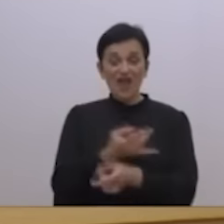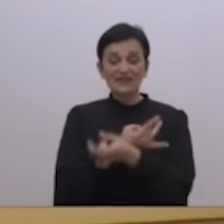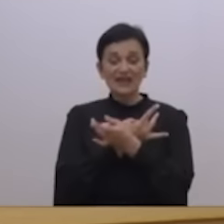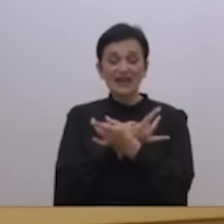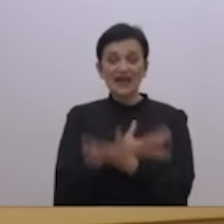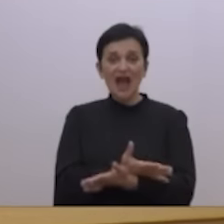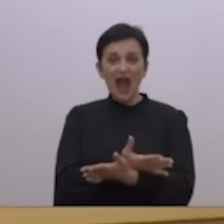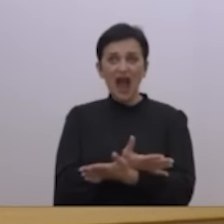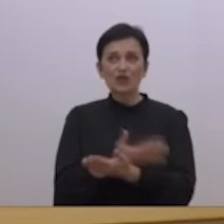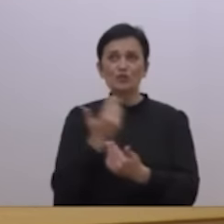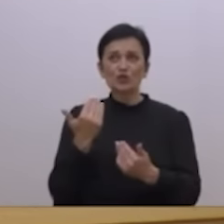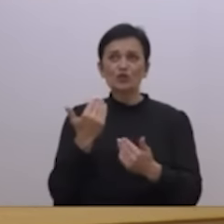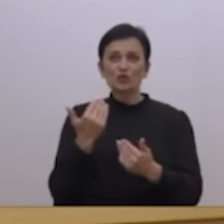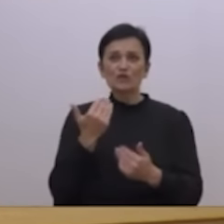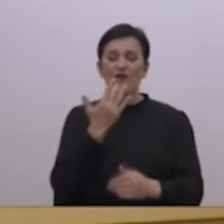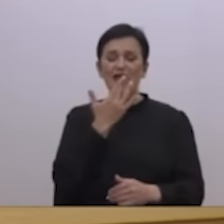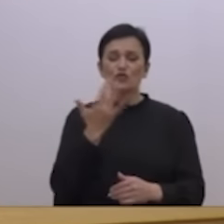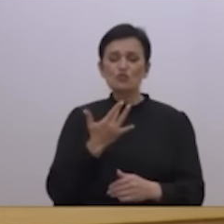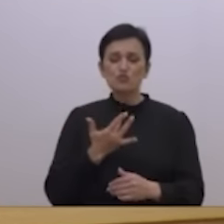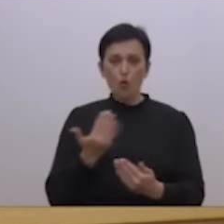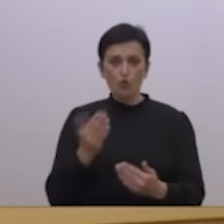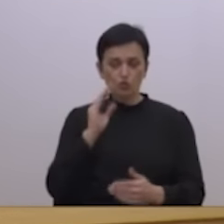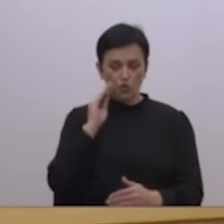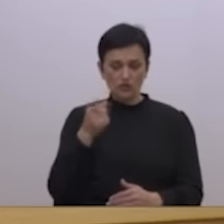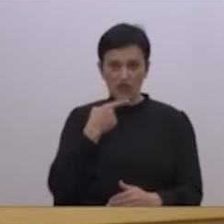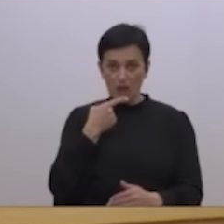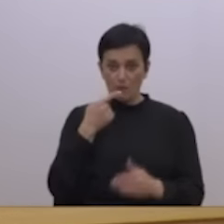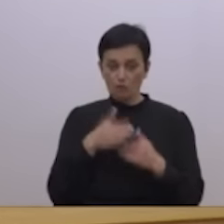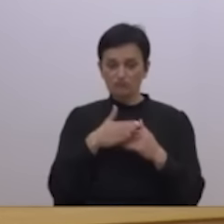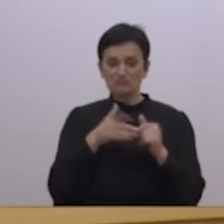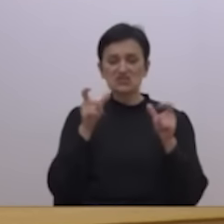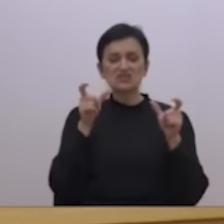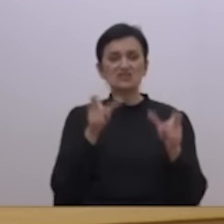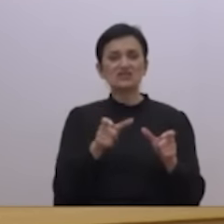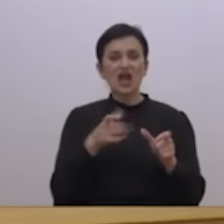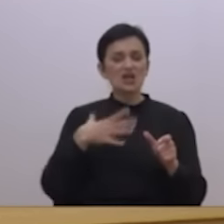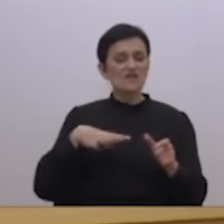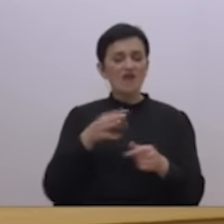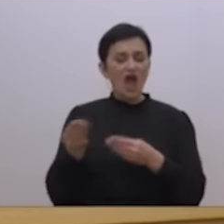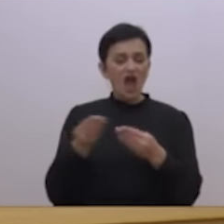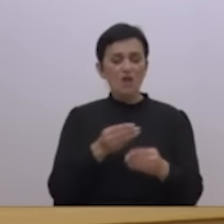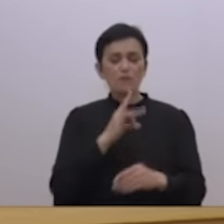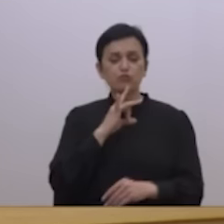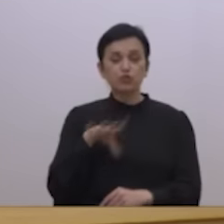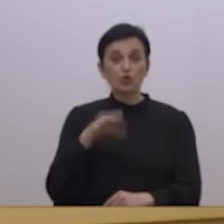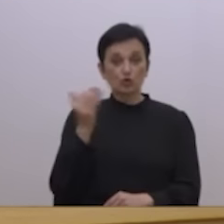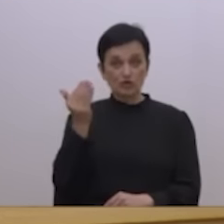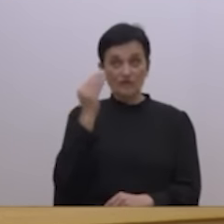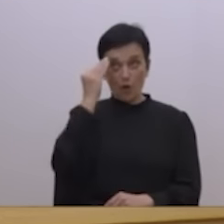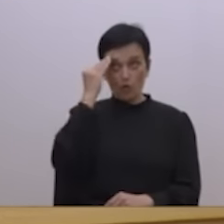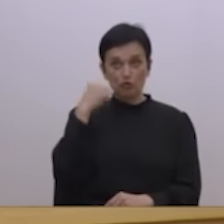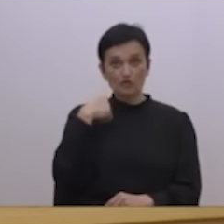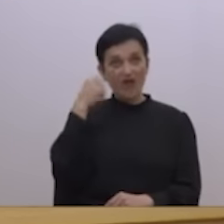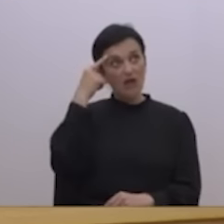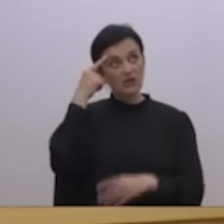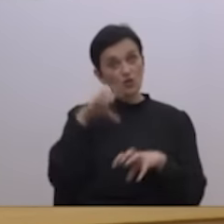თქვენი უმწევ და უმწიფარი პოლიტიკით, როდესაც ამბობთ, რომ საქციები არაფერს მოუტანს ქვეყანას და გონიათ, რომ თურმე ჩვენის ფობია